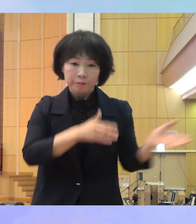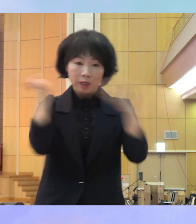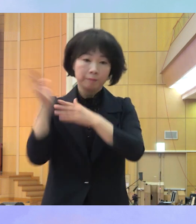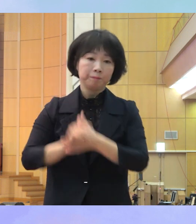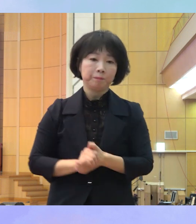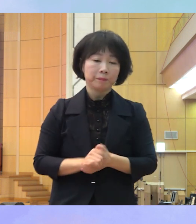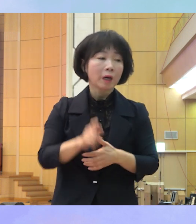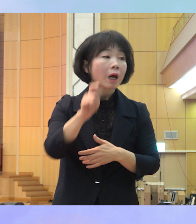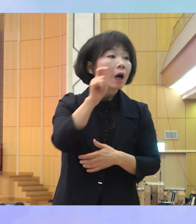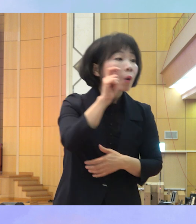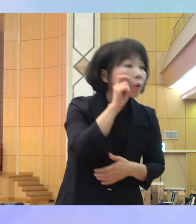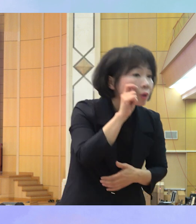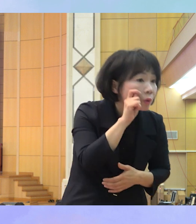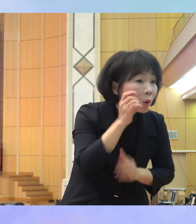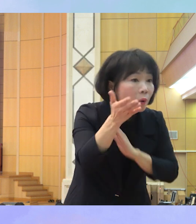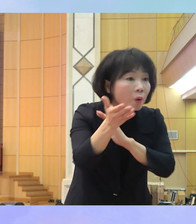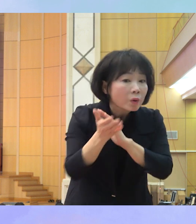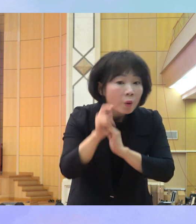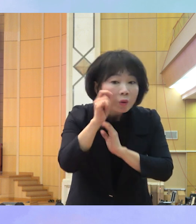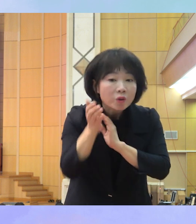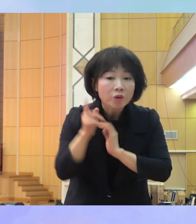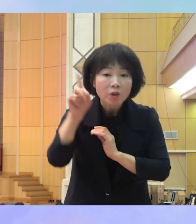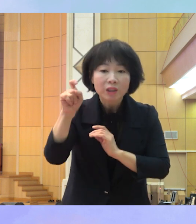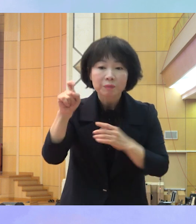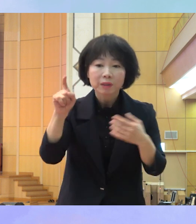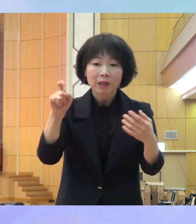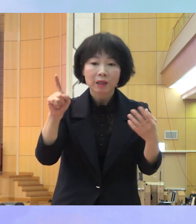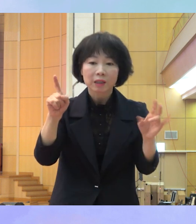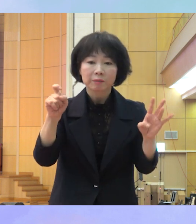다음에 고린도전서 11장,